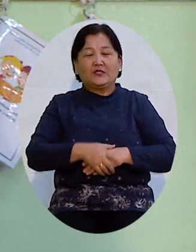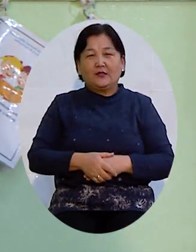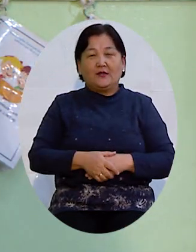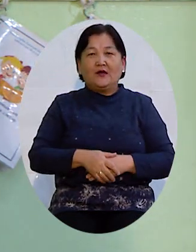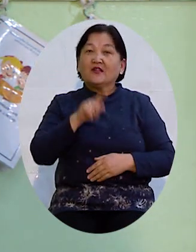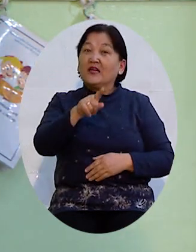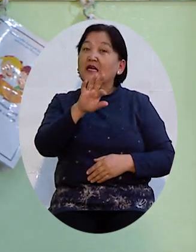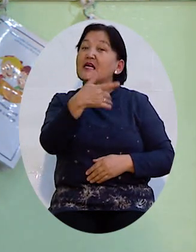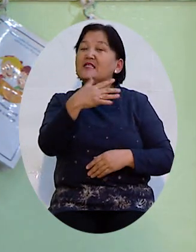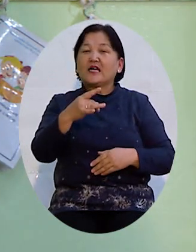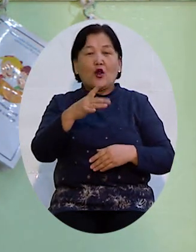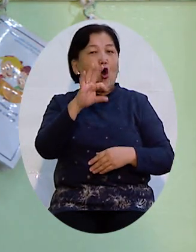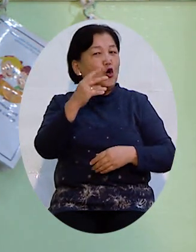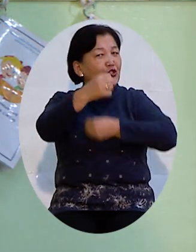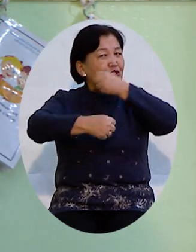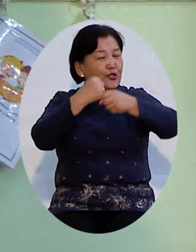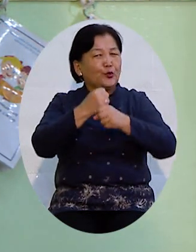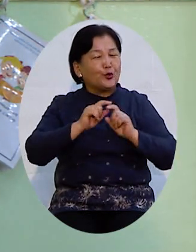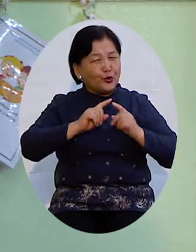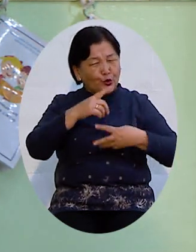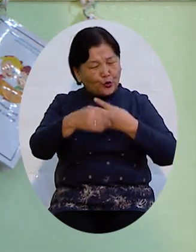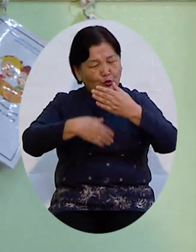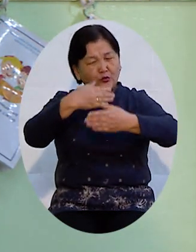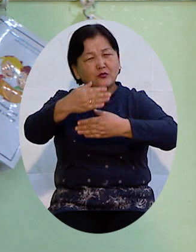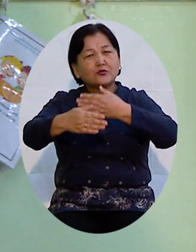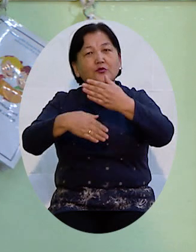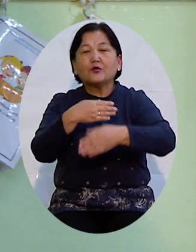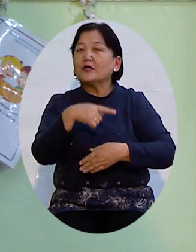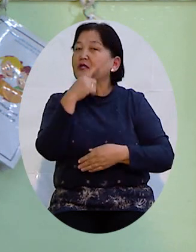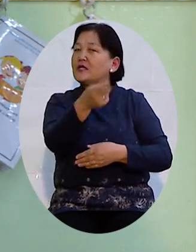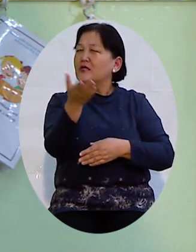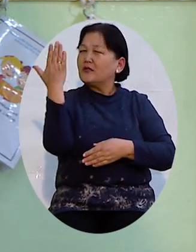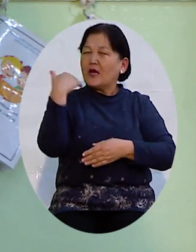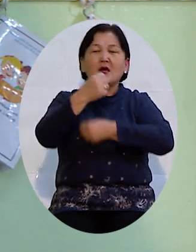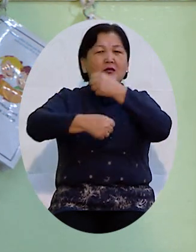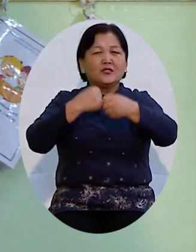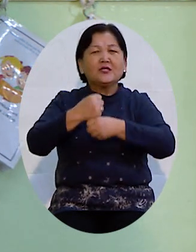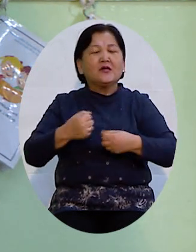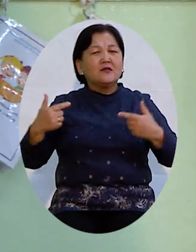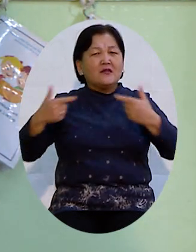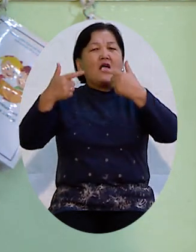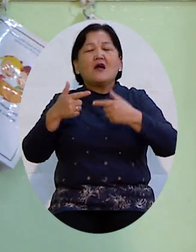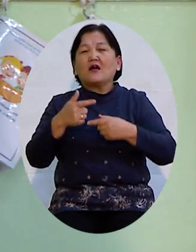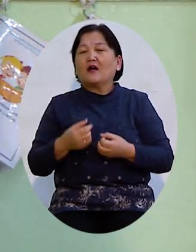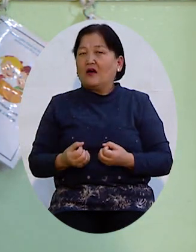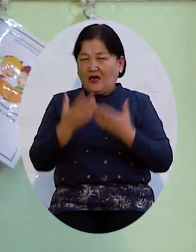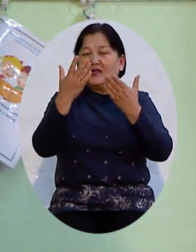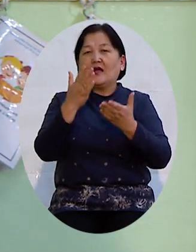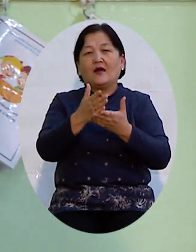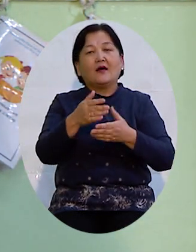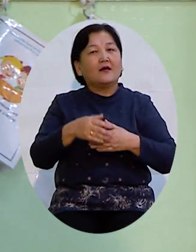Тэр янзаар он жилүүд өнгөрсөөр тэр тээжил гинтхэн дайн дайн гарлаа.